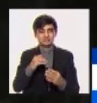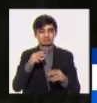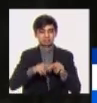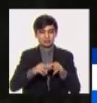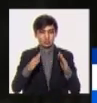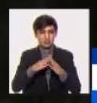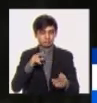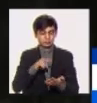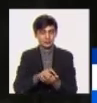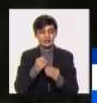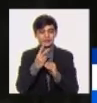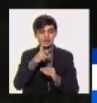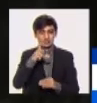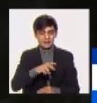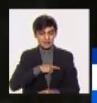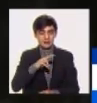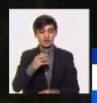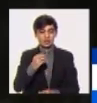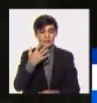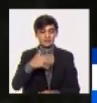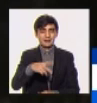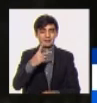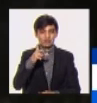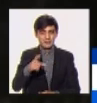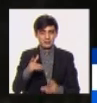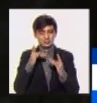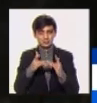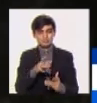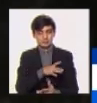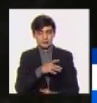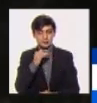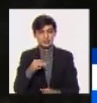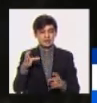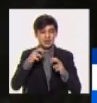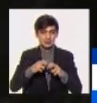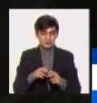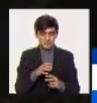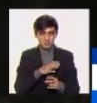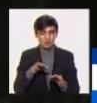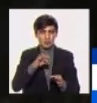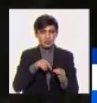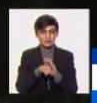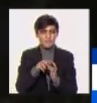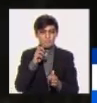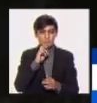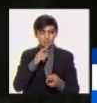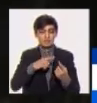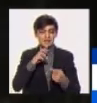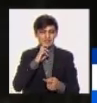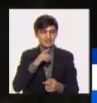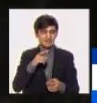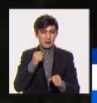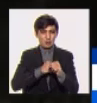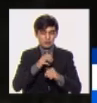постройку. Погибли 12 человек. Еще 52 были госпитализированы. Расследование показало течь в двигателях самолетов,